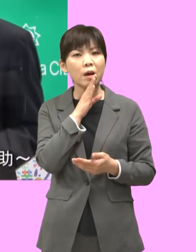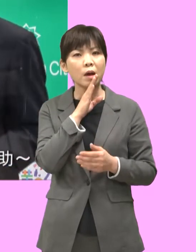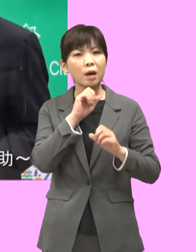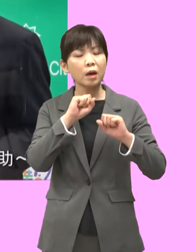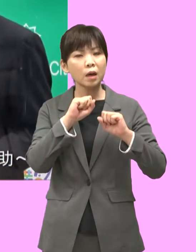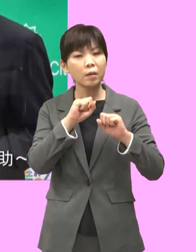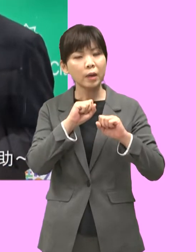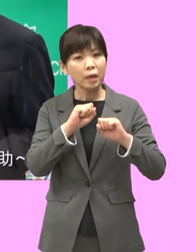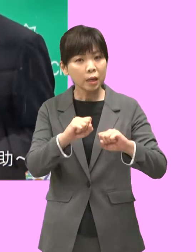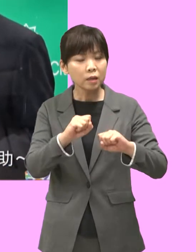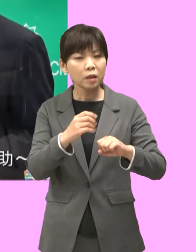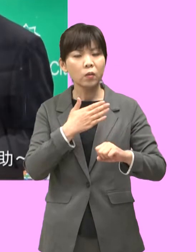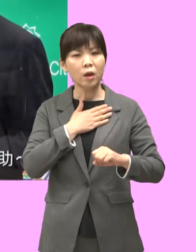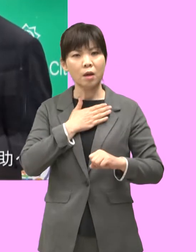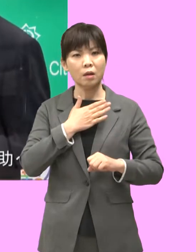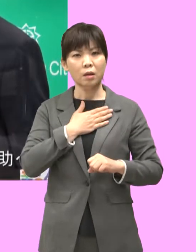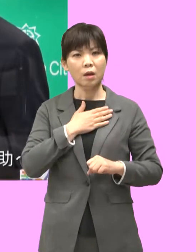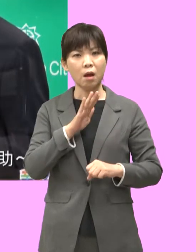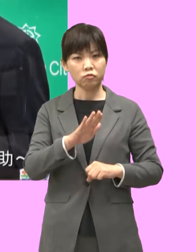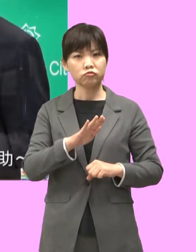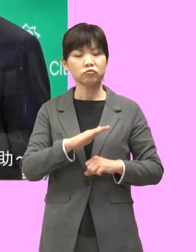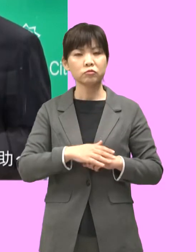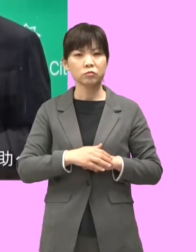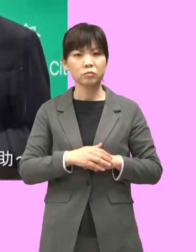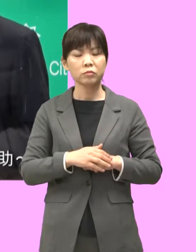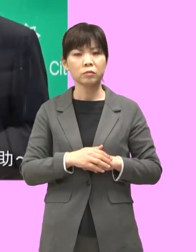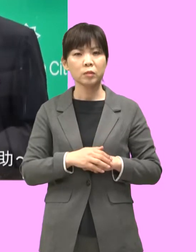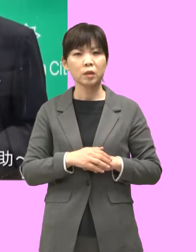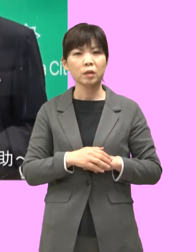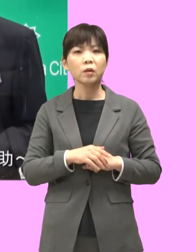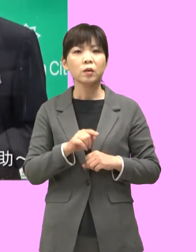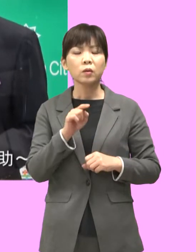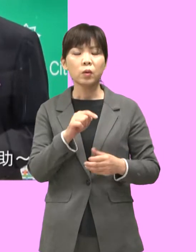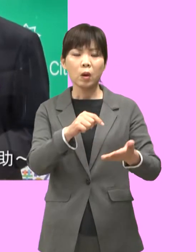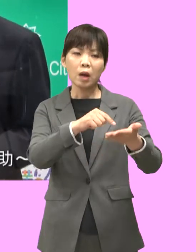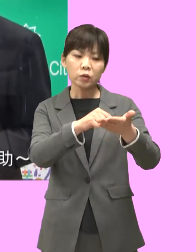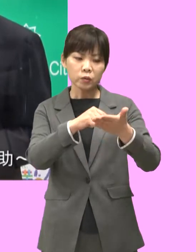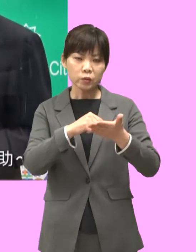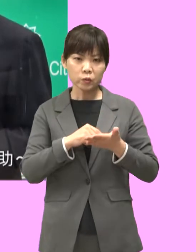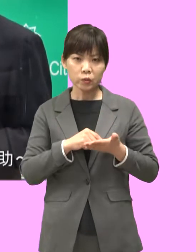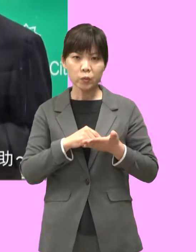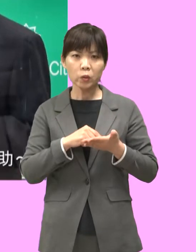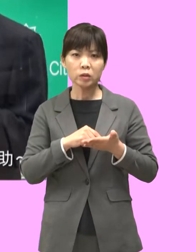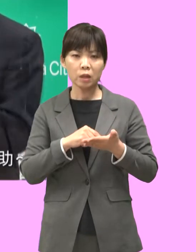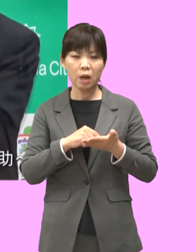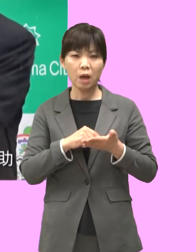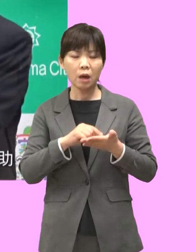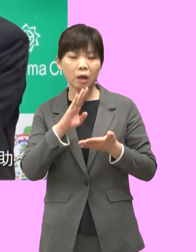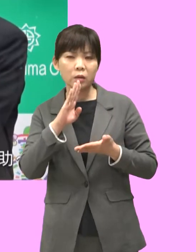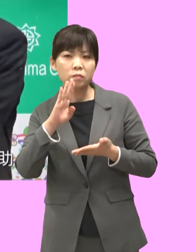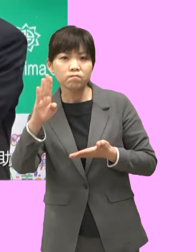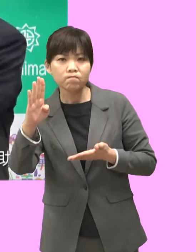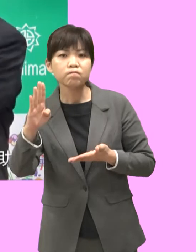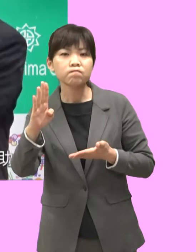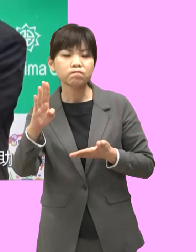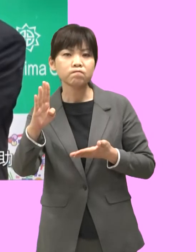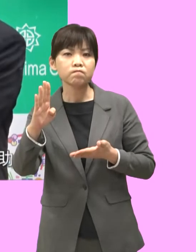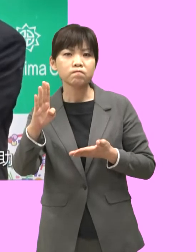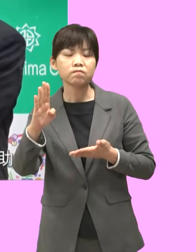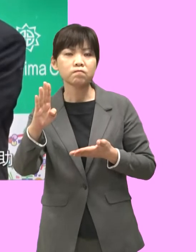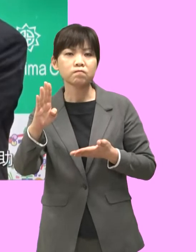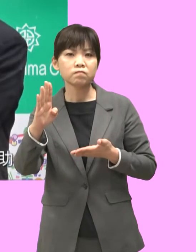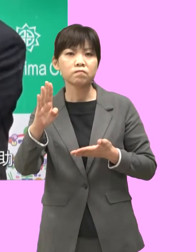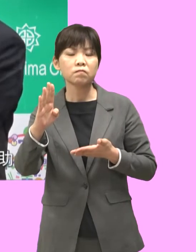が、あのこの小型除雪機受注生産でありまして、やっぱりはかなり前から注文してない